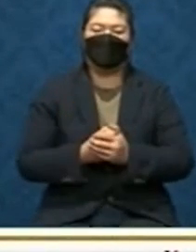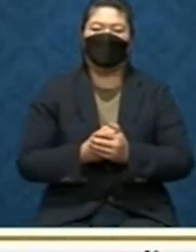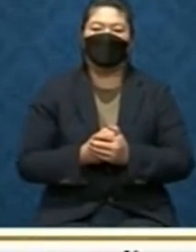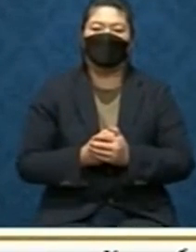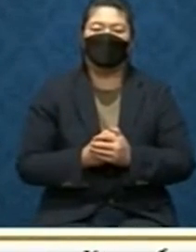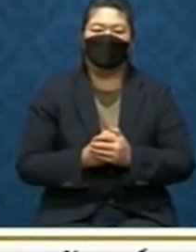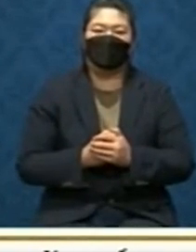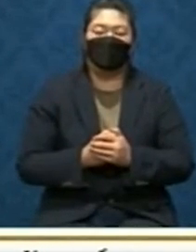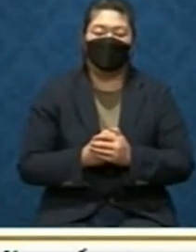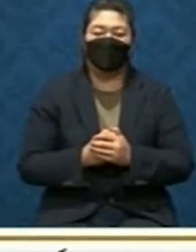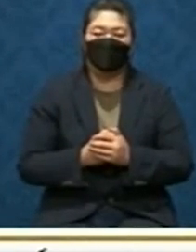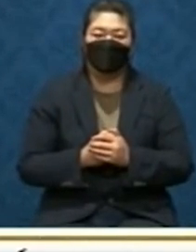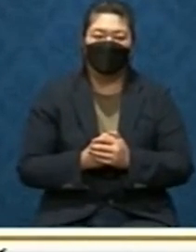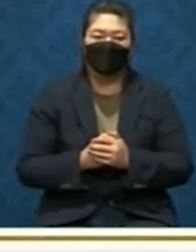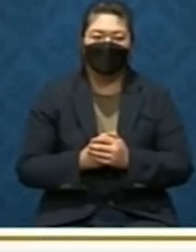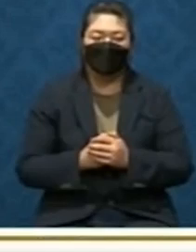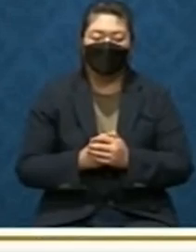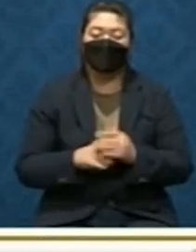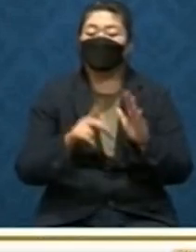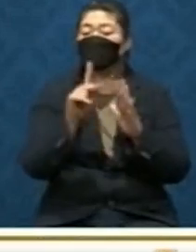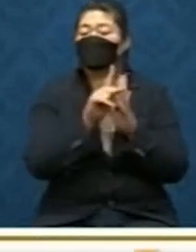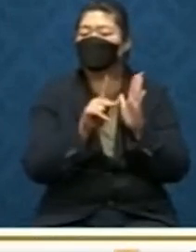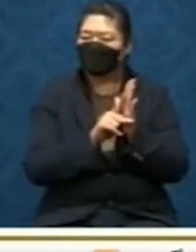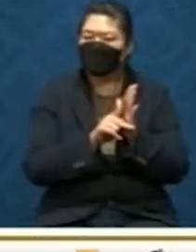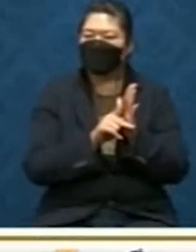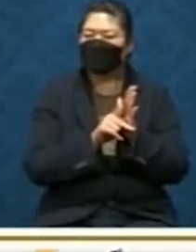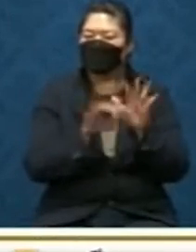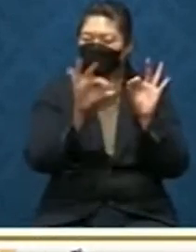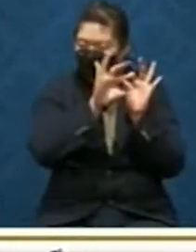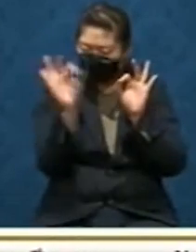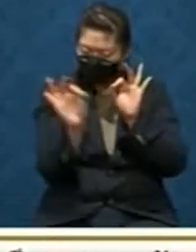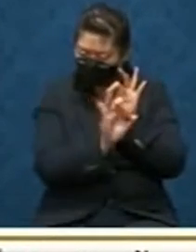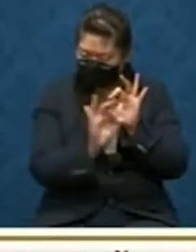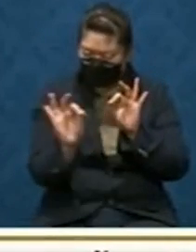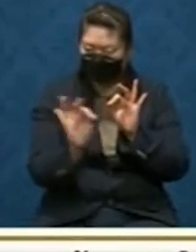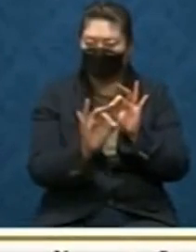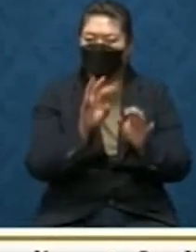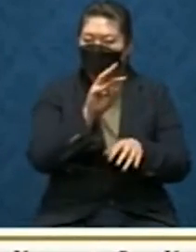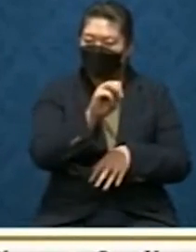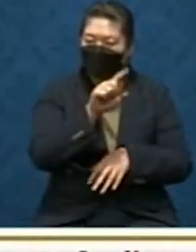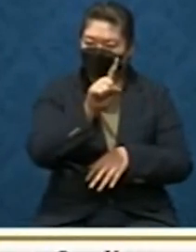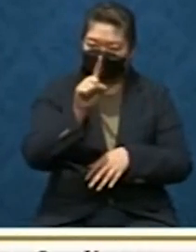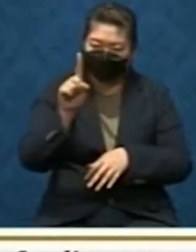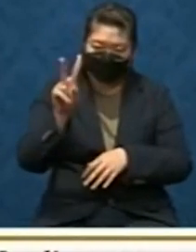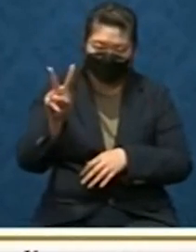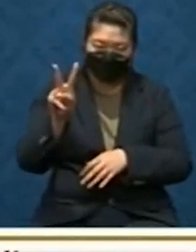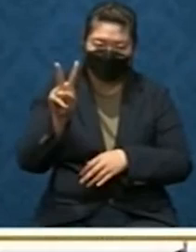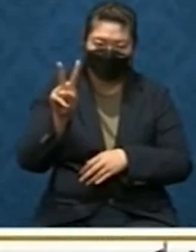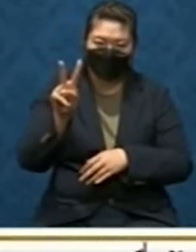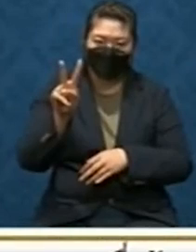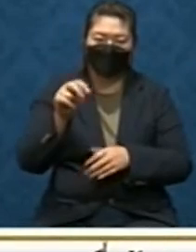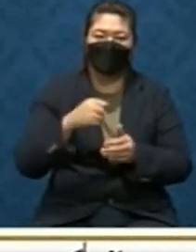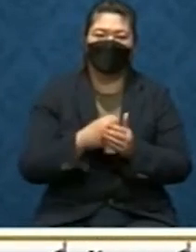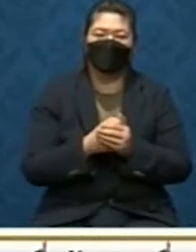ที่ไม่เป็นธรรมตั้งแต่ตัวบังคับของมันไม่ว่าจะเป็นตัวเนื้อหาของมันไม่ว่าจะเป็นมาตรา 112ที่